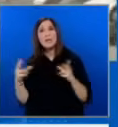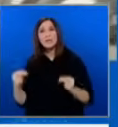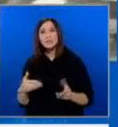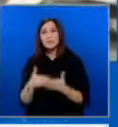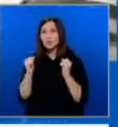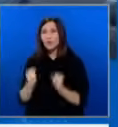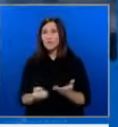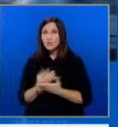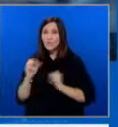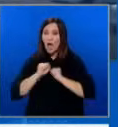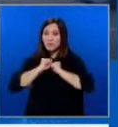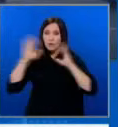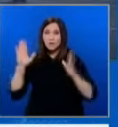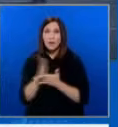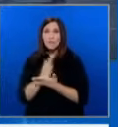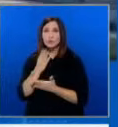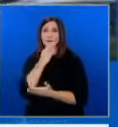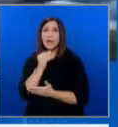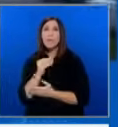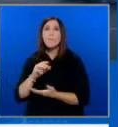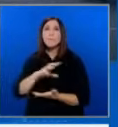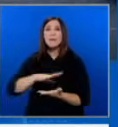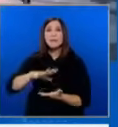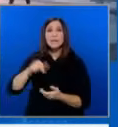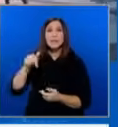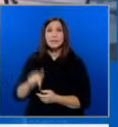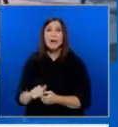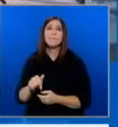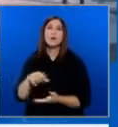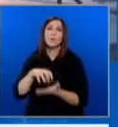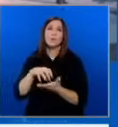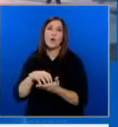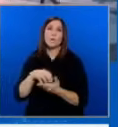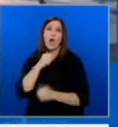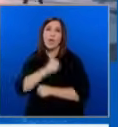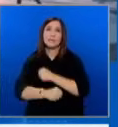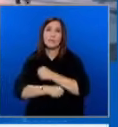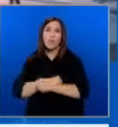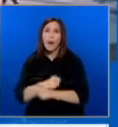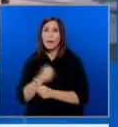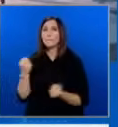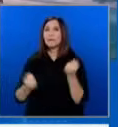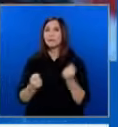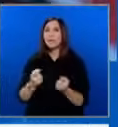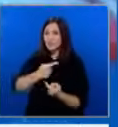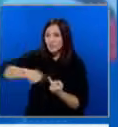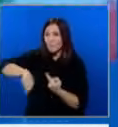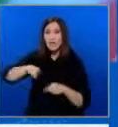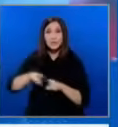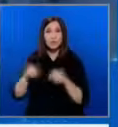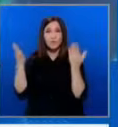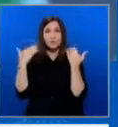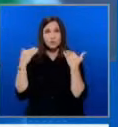заради очакваната нова ескалация между Израел и базираната там шиитска групировка Хизбула. Превозвачи заобикалят